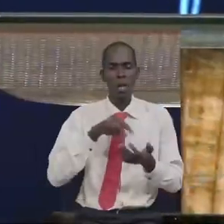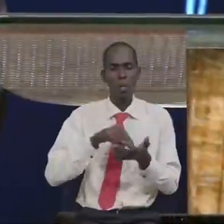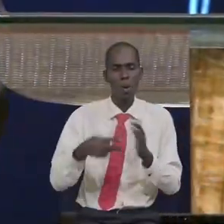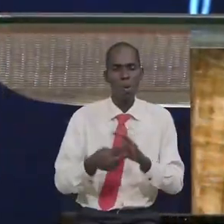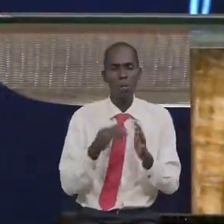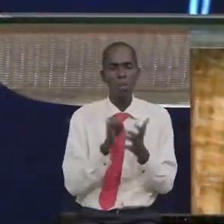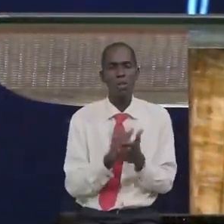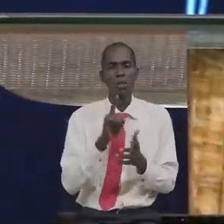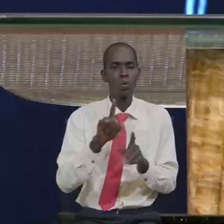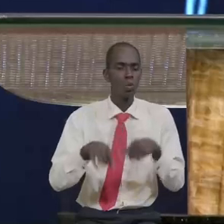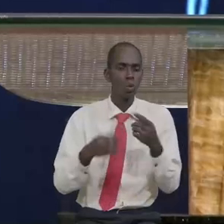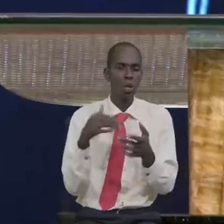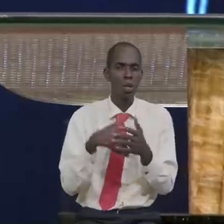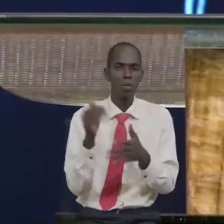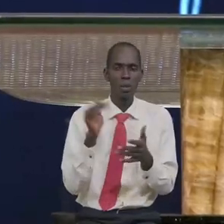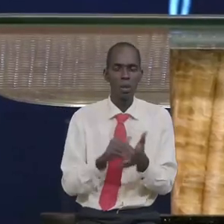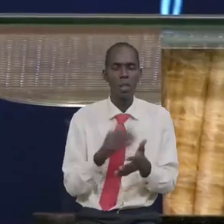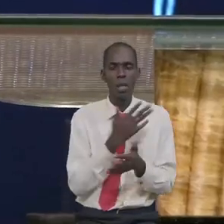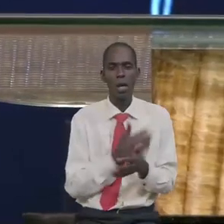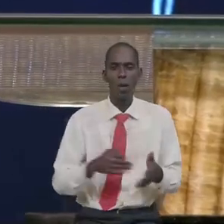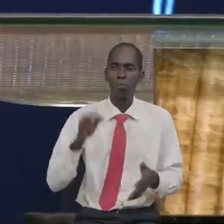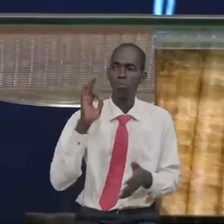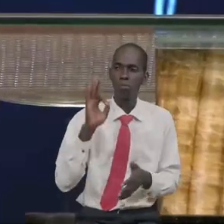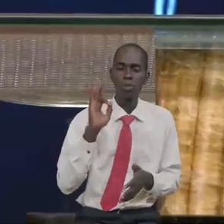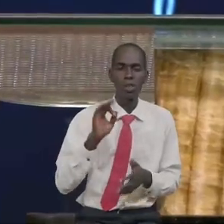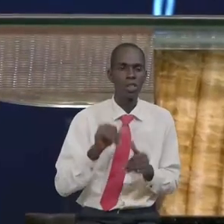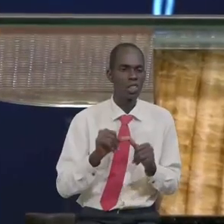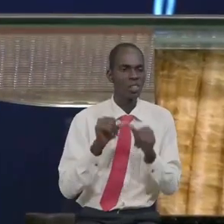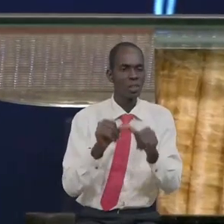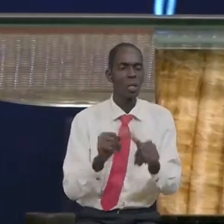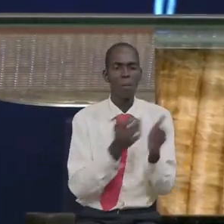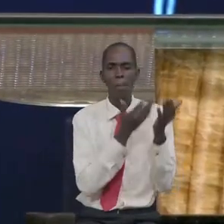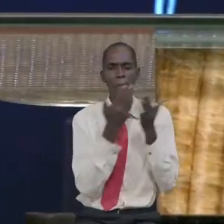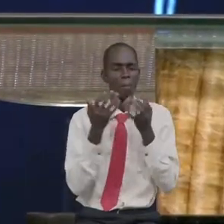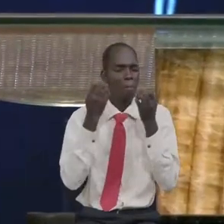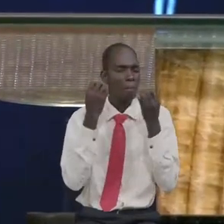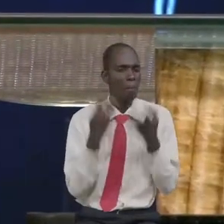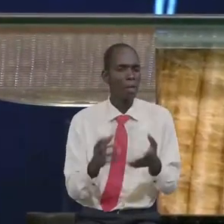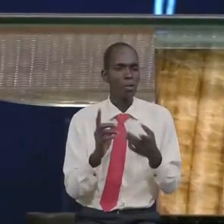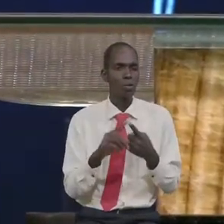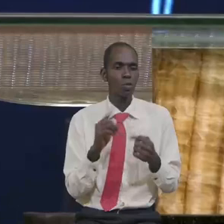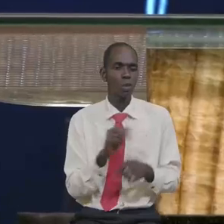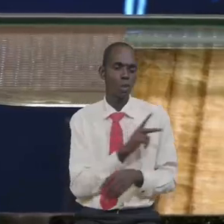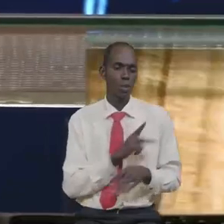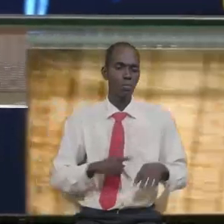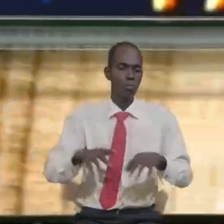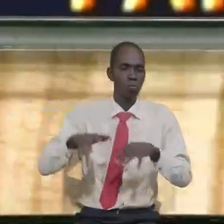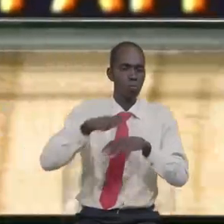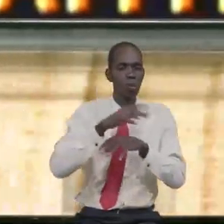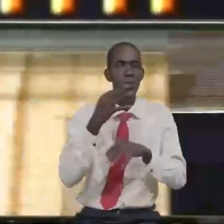encore et pour prêcher la parole et amener plusieurs dans le royaume de Dieu.